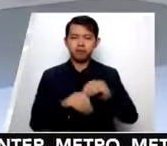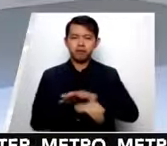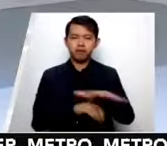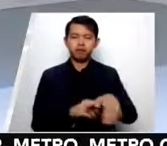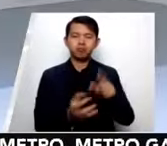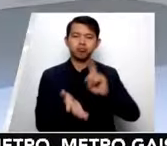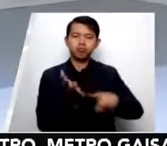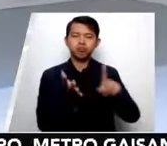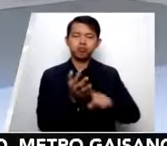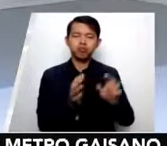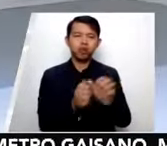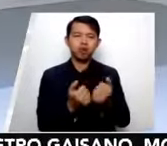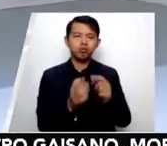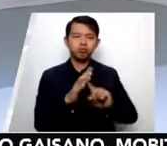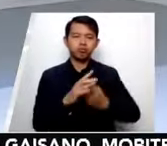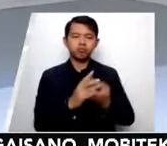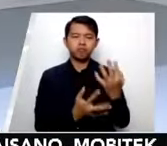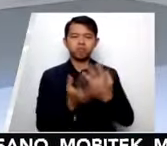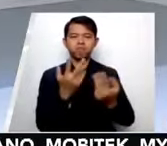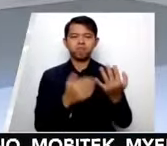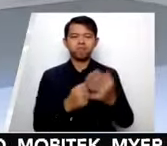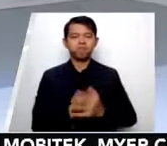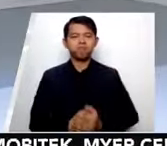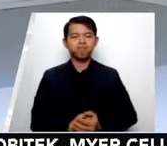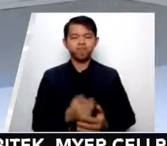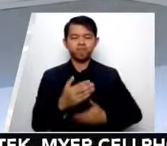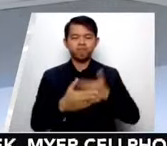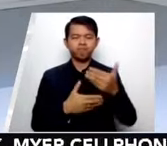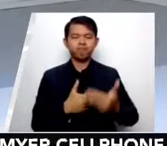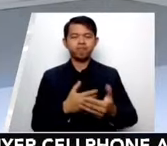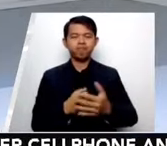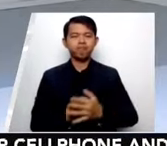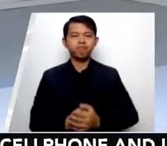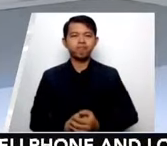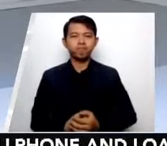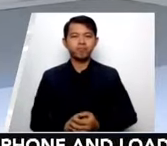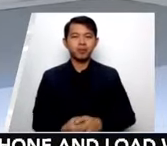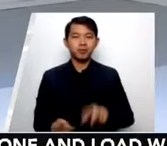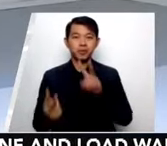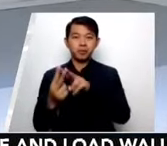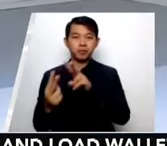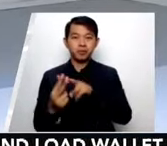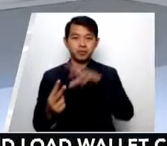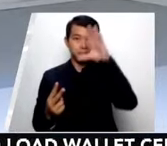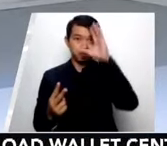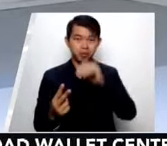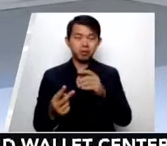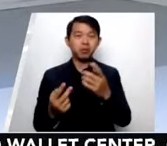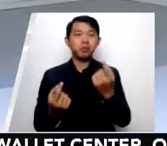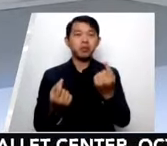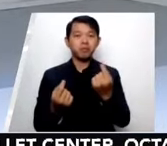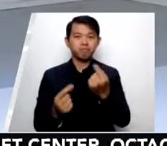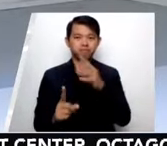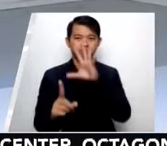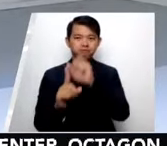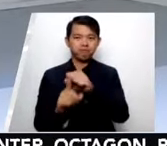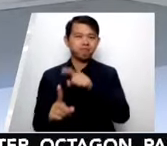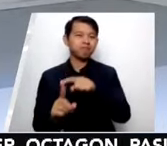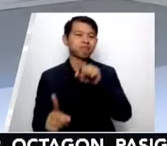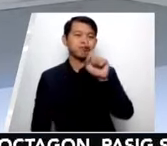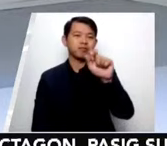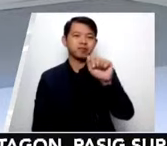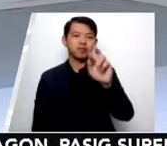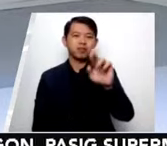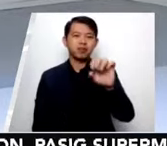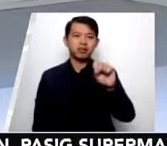apoy in ng lalaki na nandakma ng mga tarsier sa polomolok South Cotabato